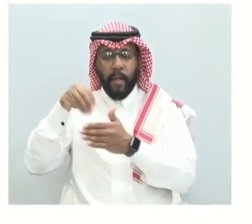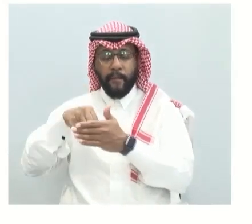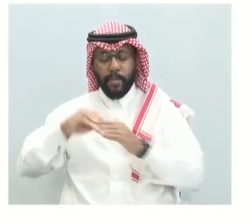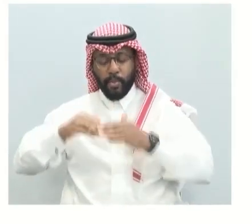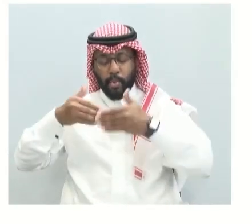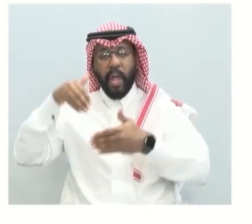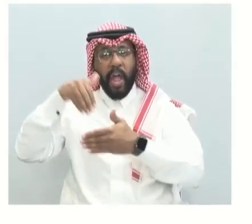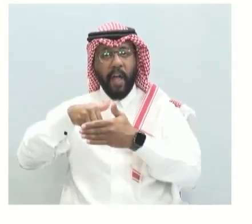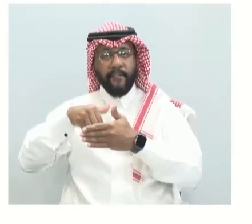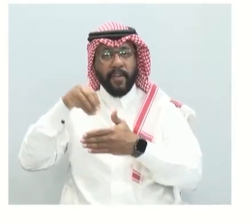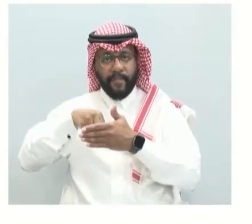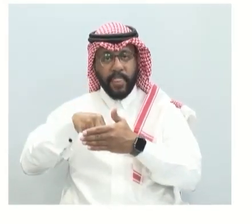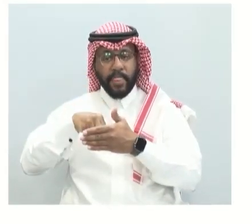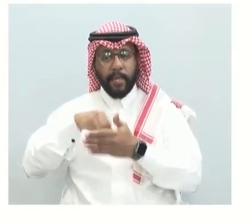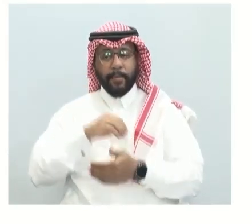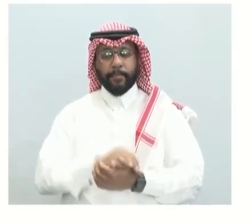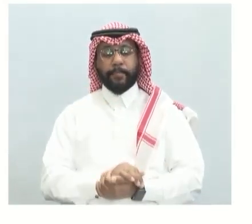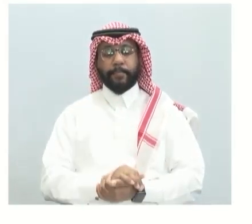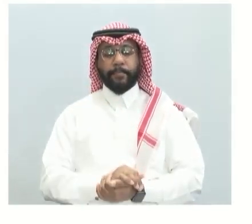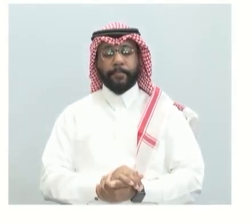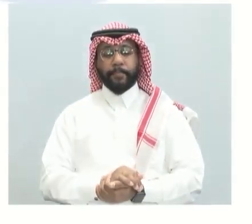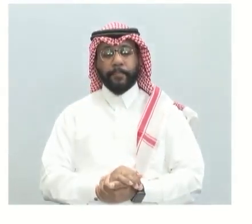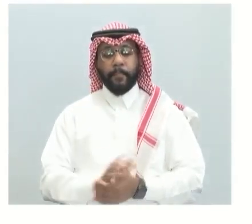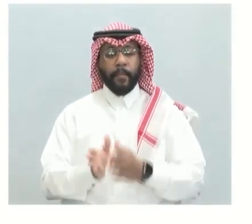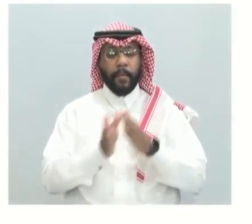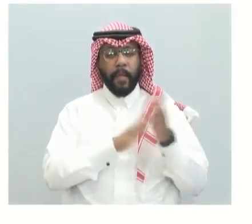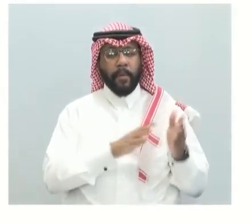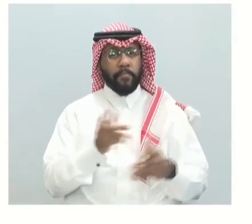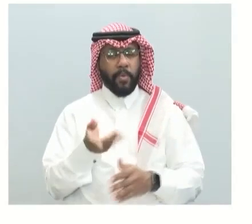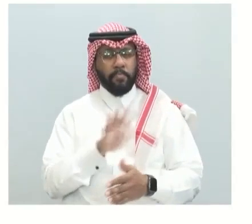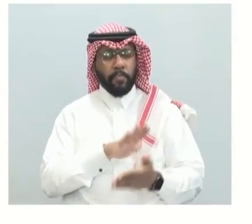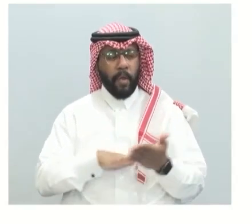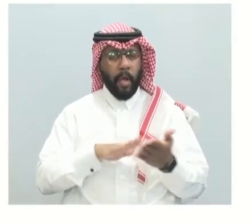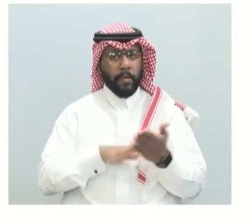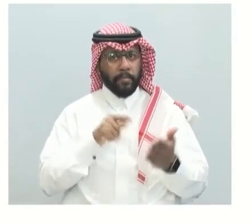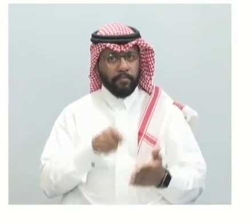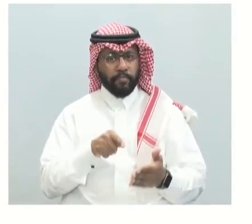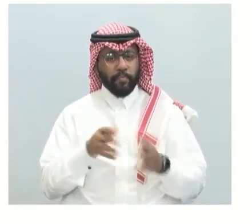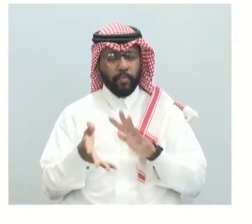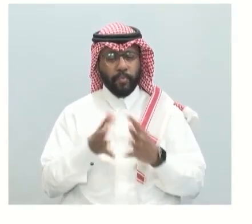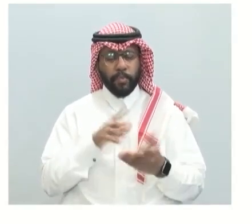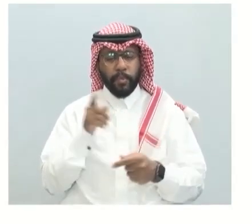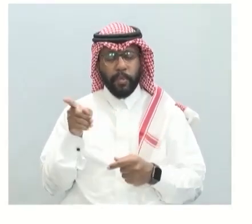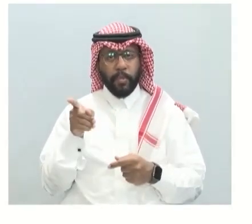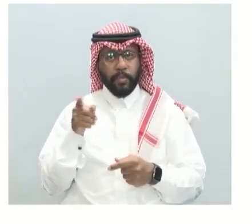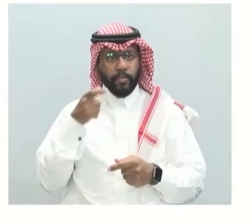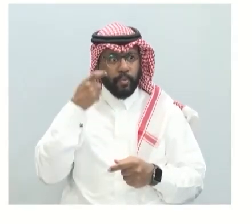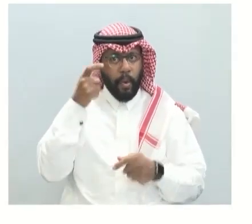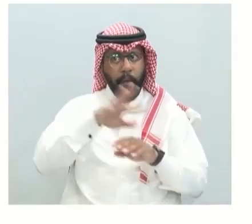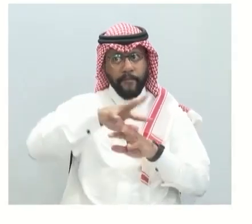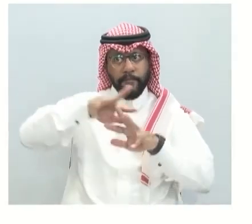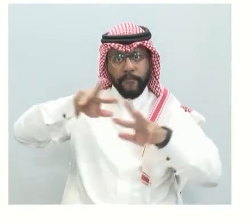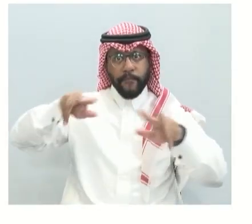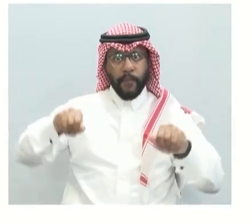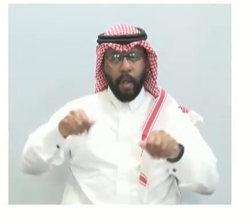الحاسب لديه طيب احيانا تواجهنا التحديات او اخطار طبعا اذا هناك شخص يجعلك تشعر بعدم